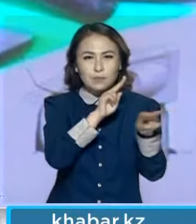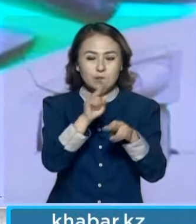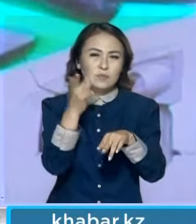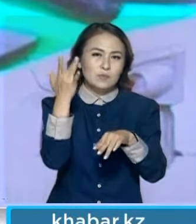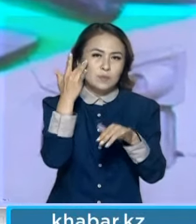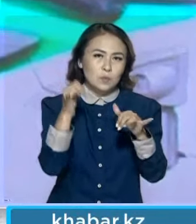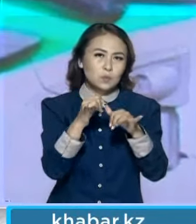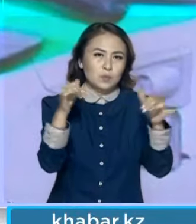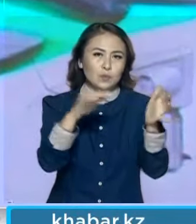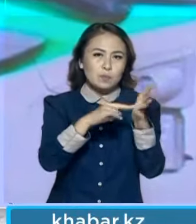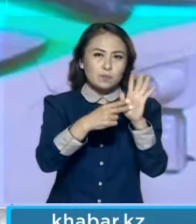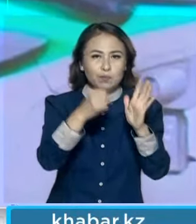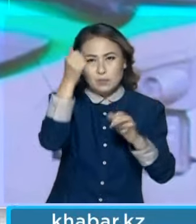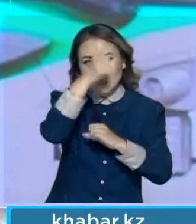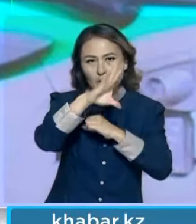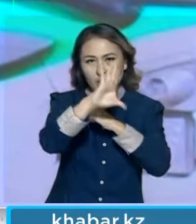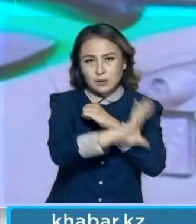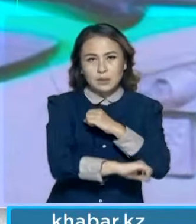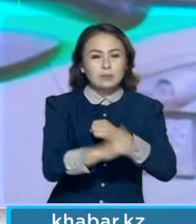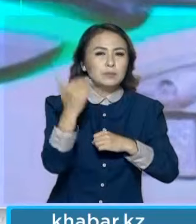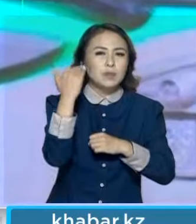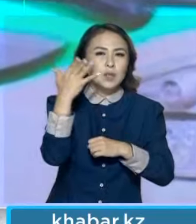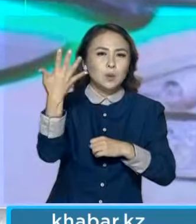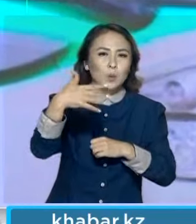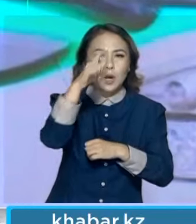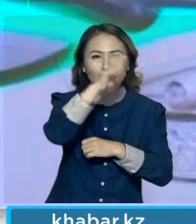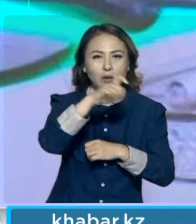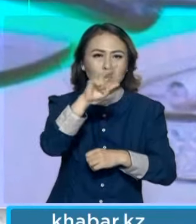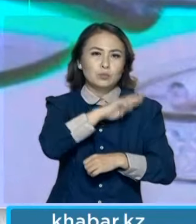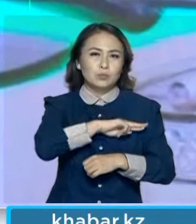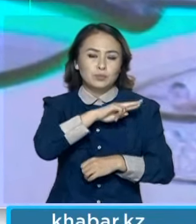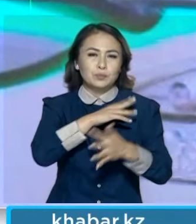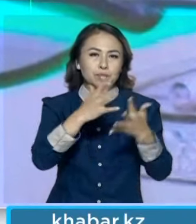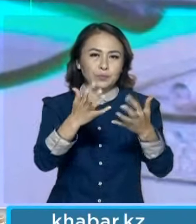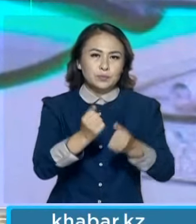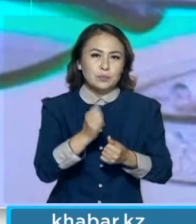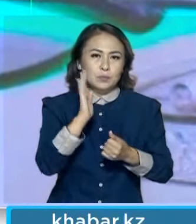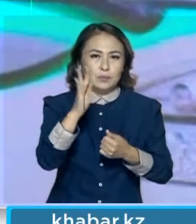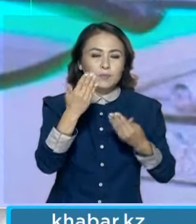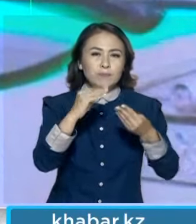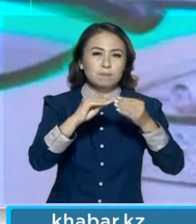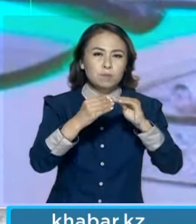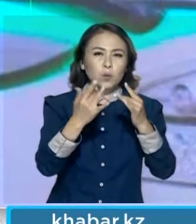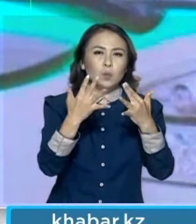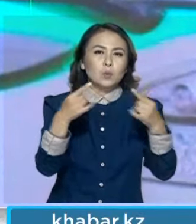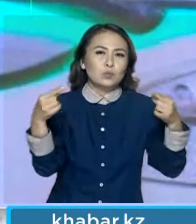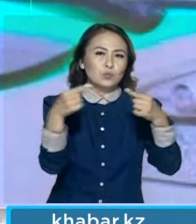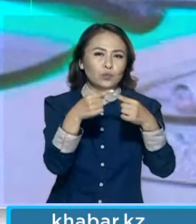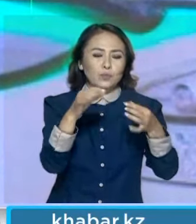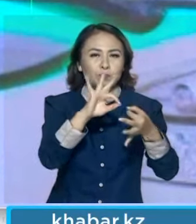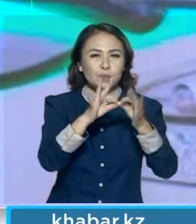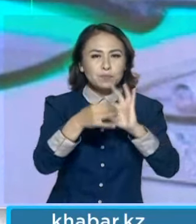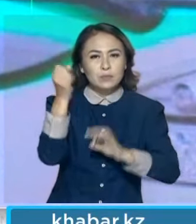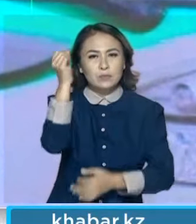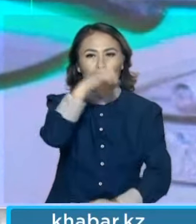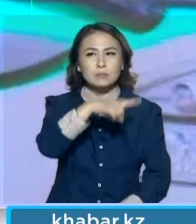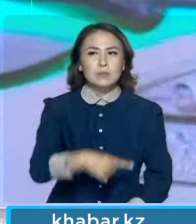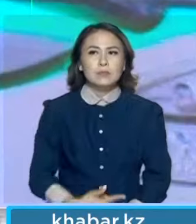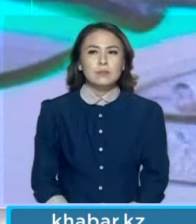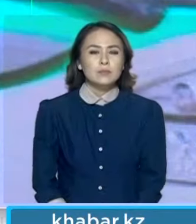бақылаушыларды көбейту жоспарлануда. Жыл соңына дейін кем дегенде 50 адамды жұмысқа аламыз дейді. Бұл мәселе қаншалықты өзекті материалдан